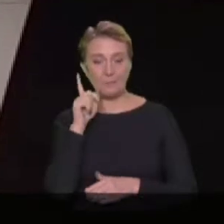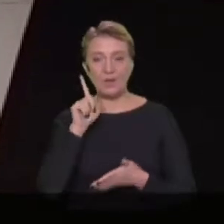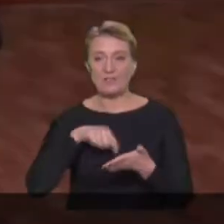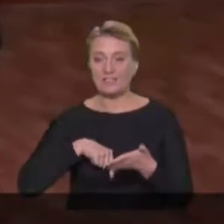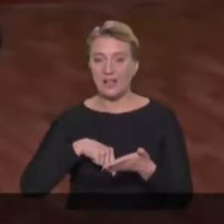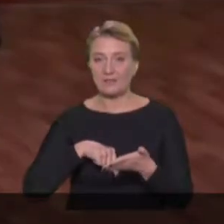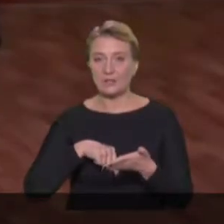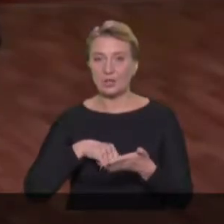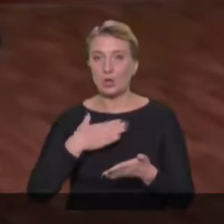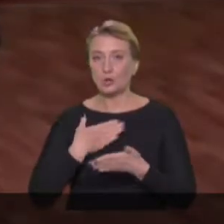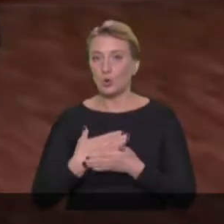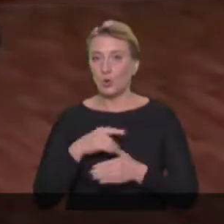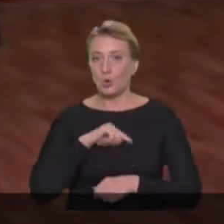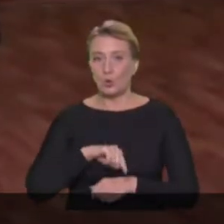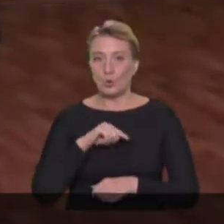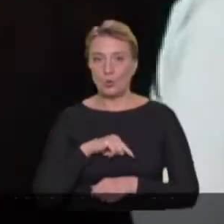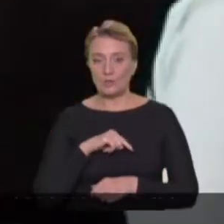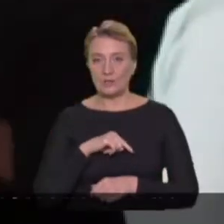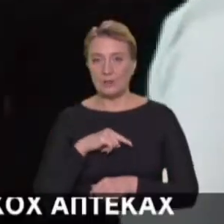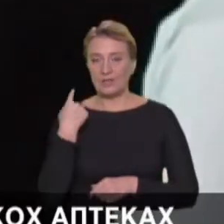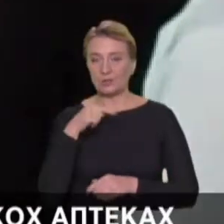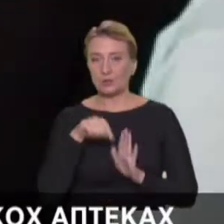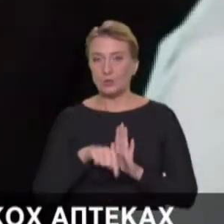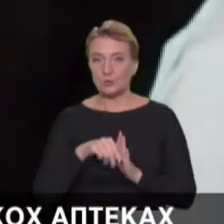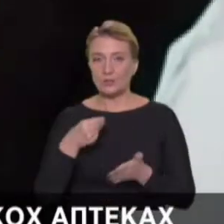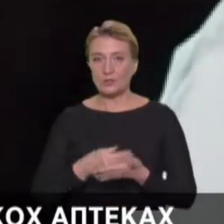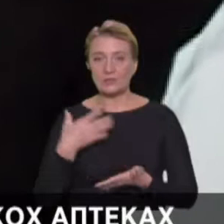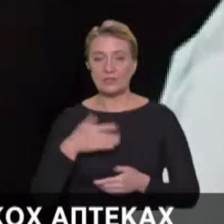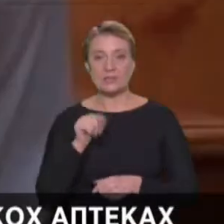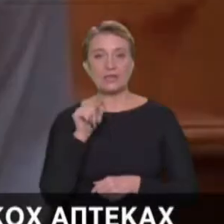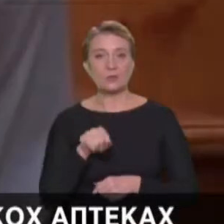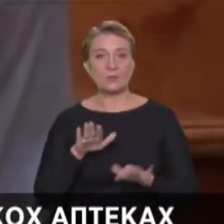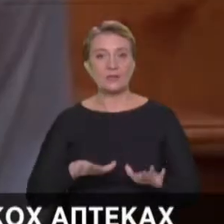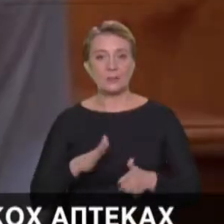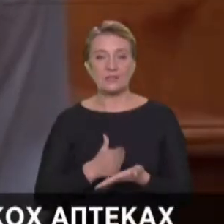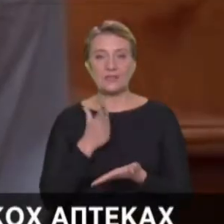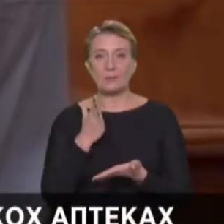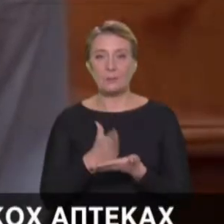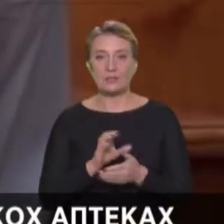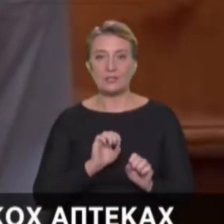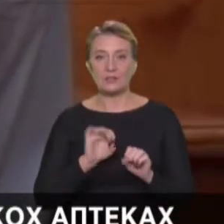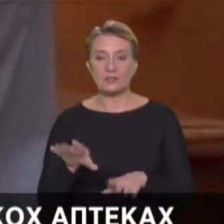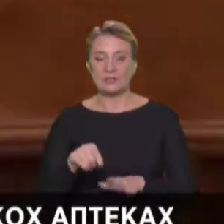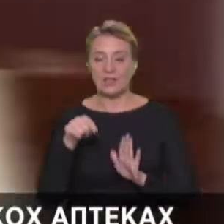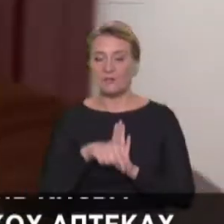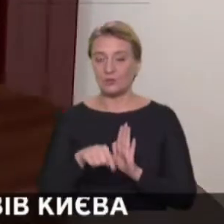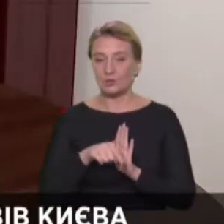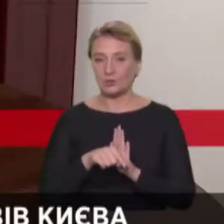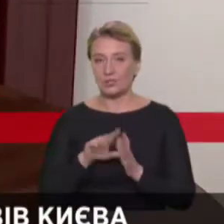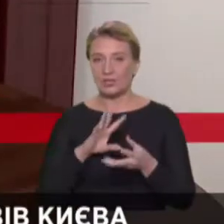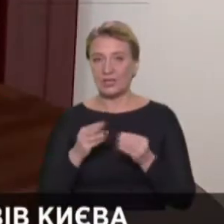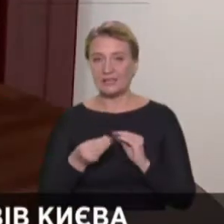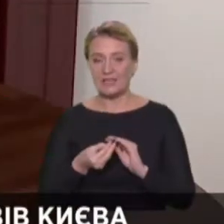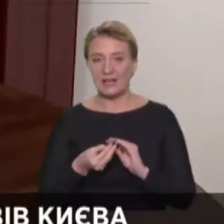зараховують за результатами зовнішнього оцінювання. По тому претендент на місце ще має здати внутрішній творчий залік.